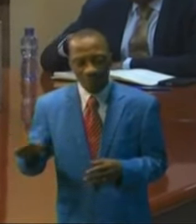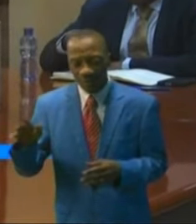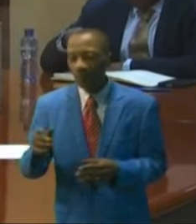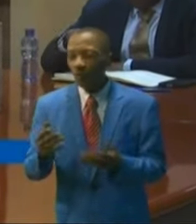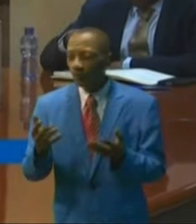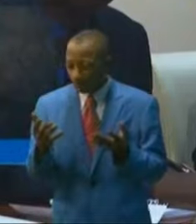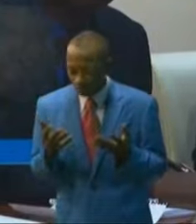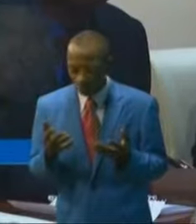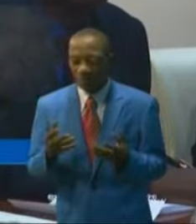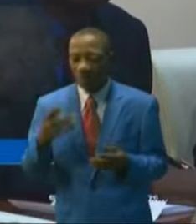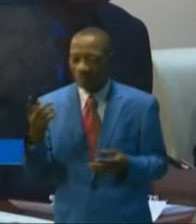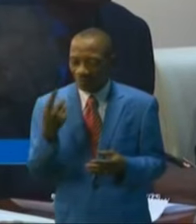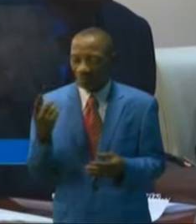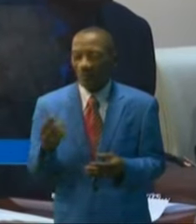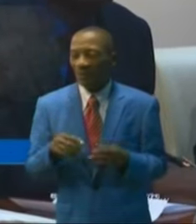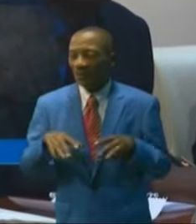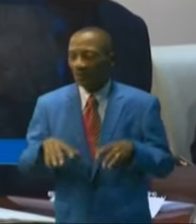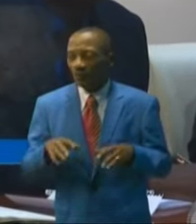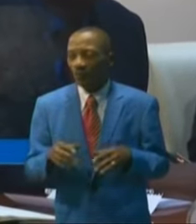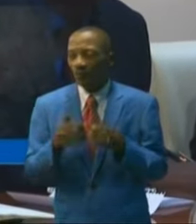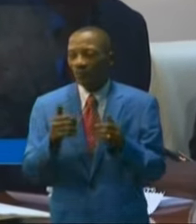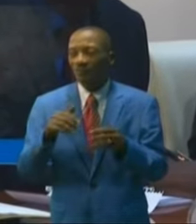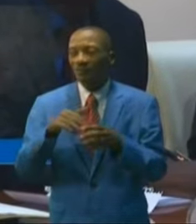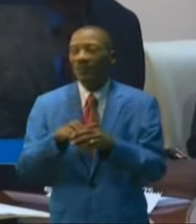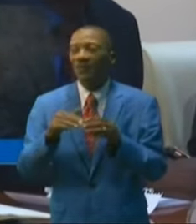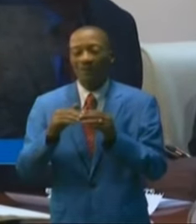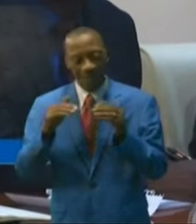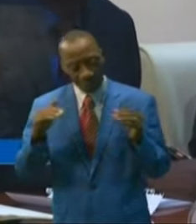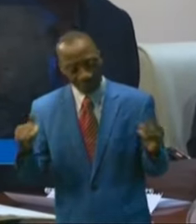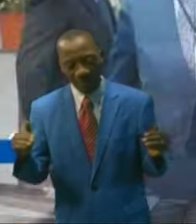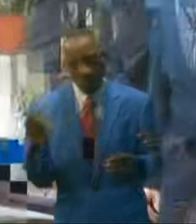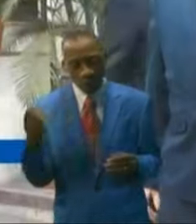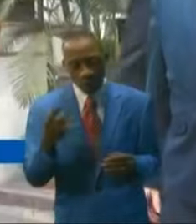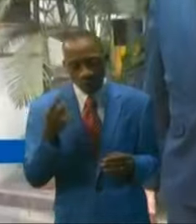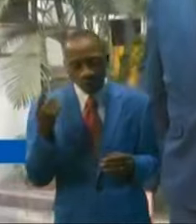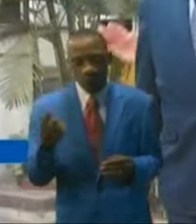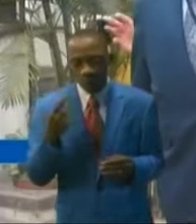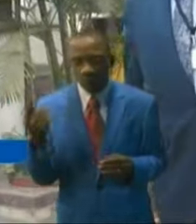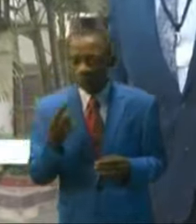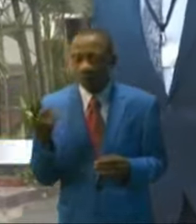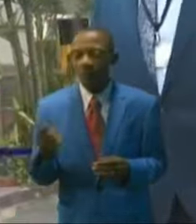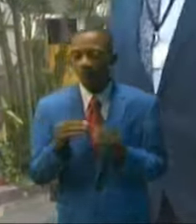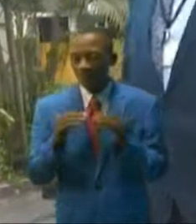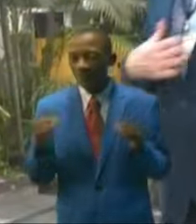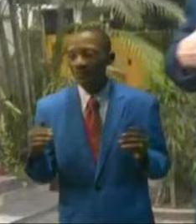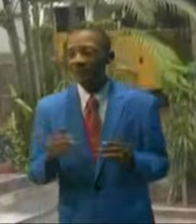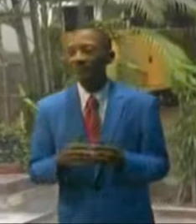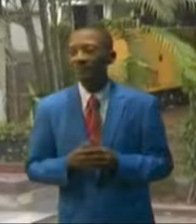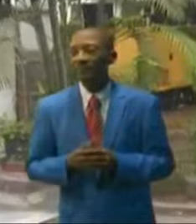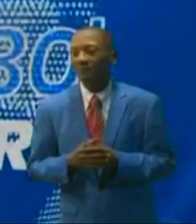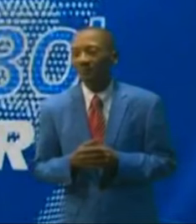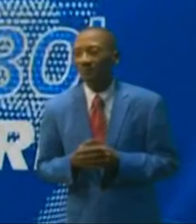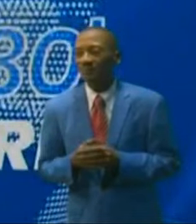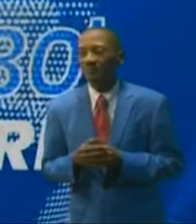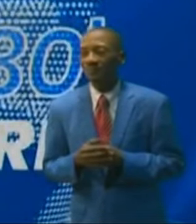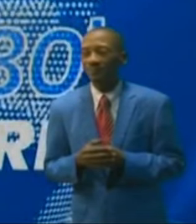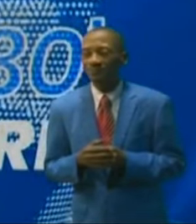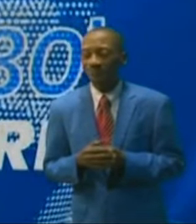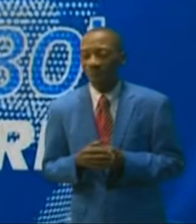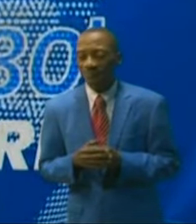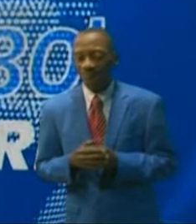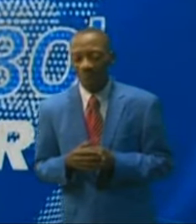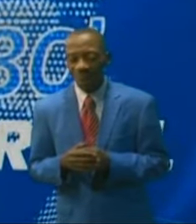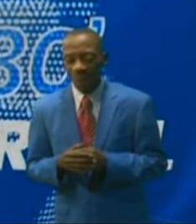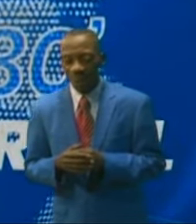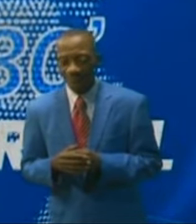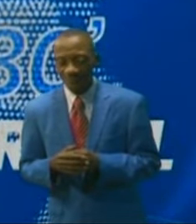en tant que grand pays, jouer son rôle central au sein des régions des Grands Lacs et en Afrique.